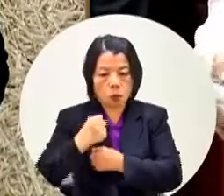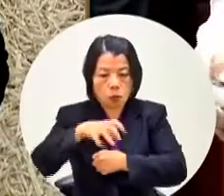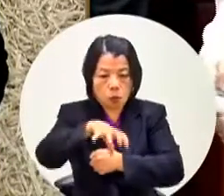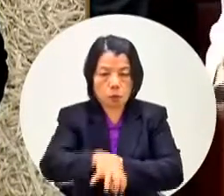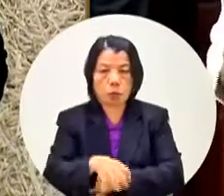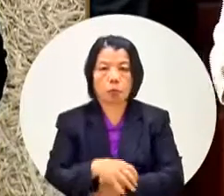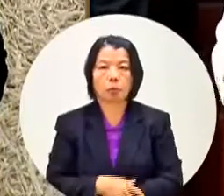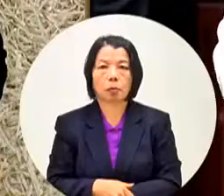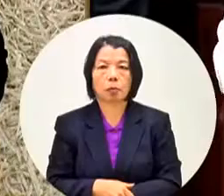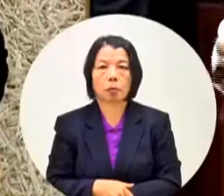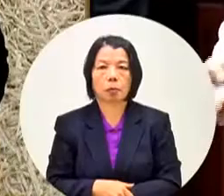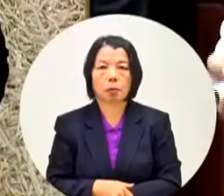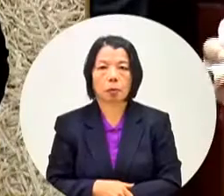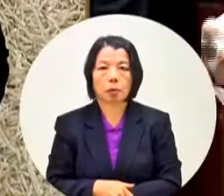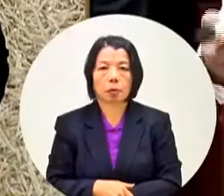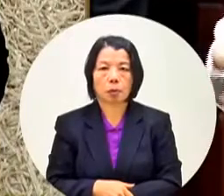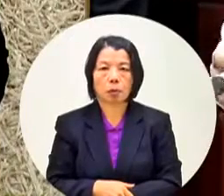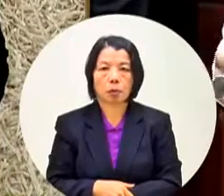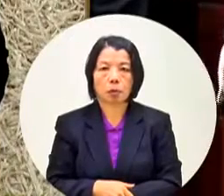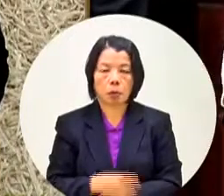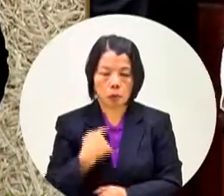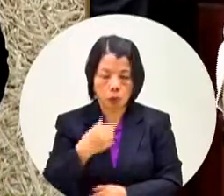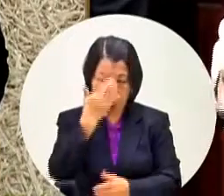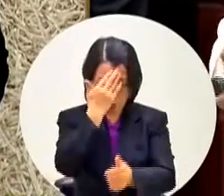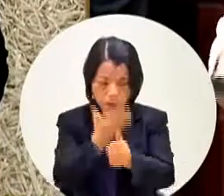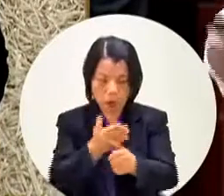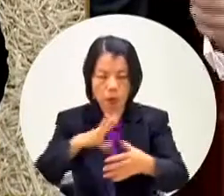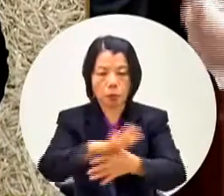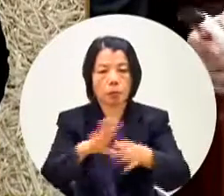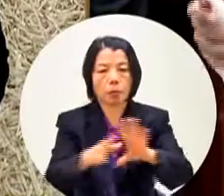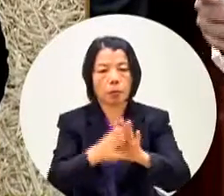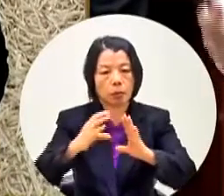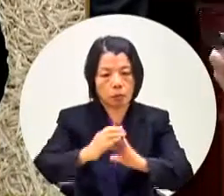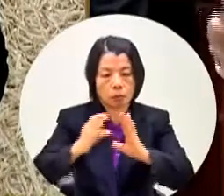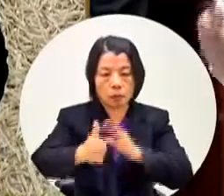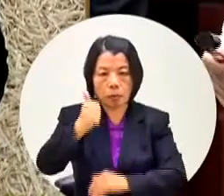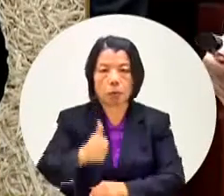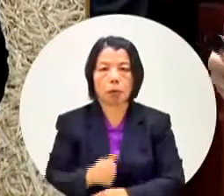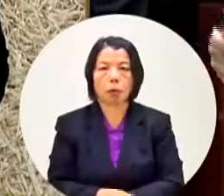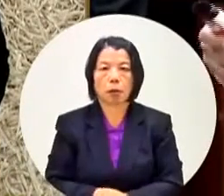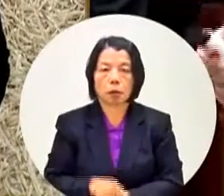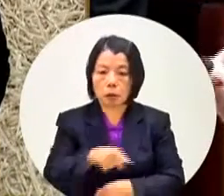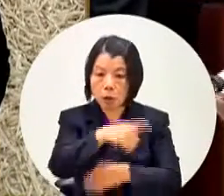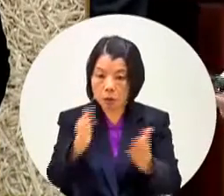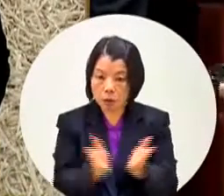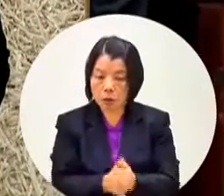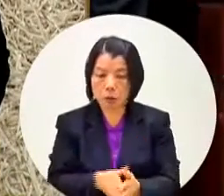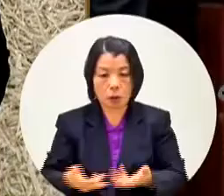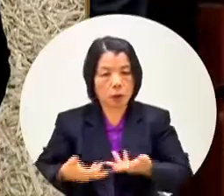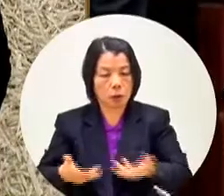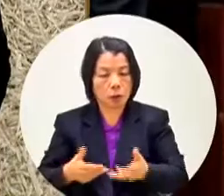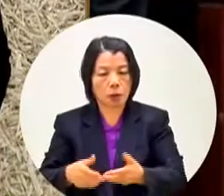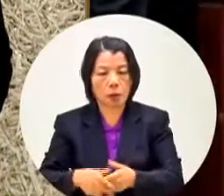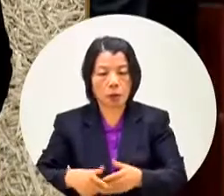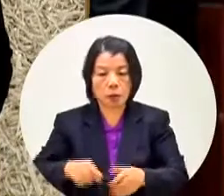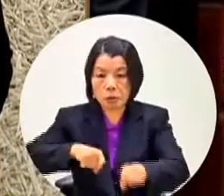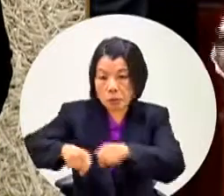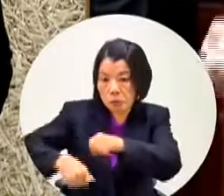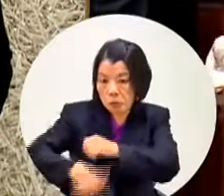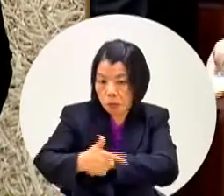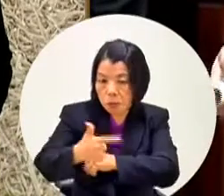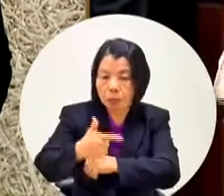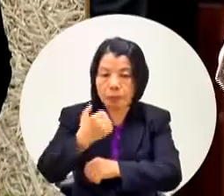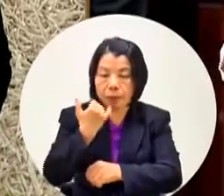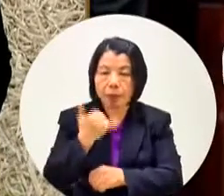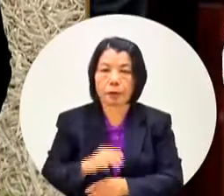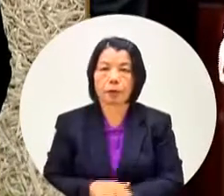所以它的那个有部分的建筑其实应该未来是可以串联整个那个新兴市场那一区的做整个那个活化的